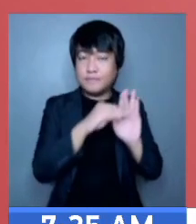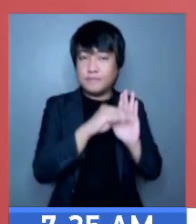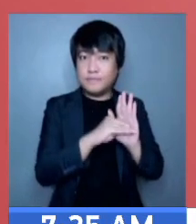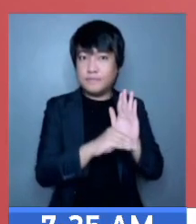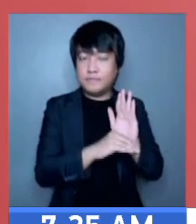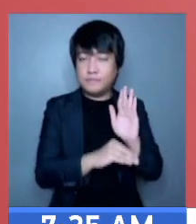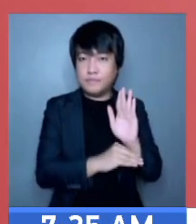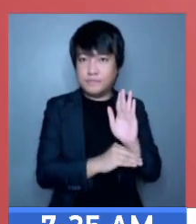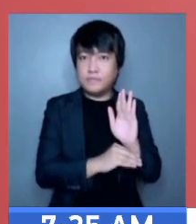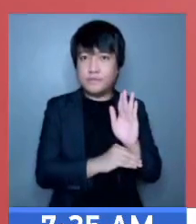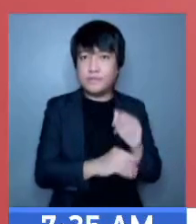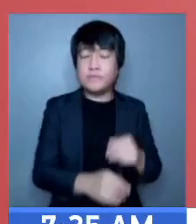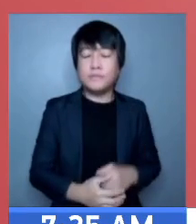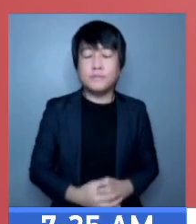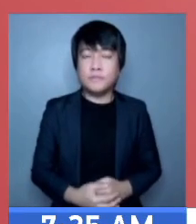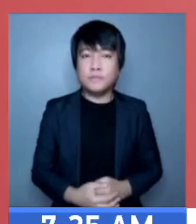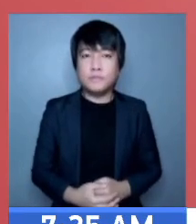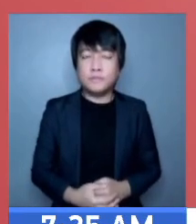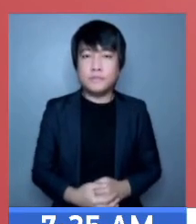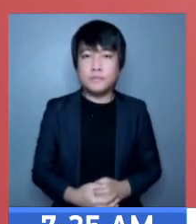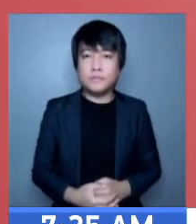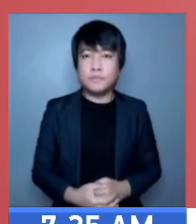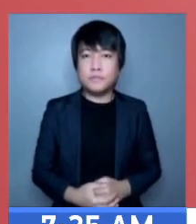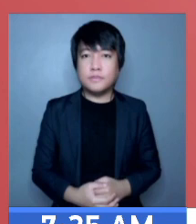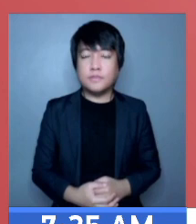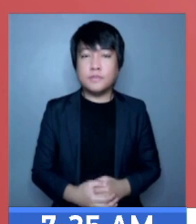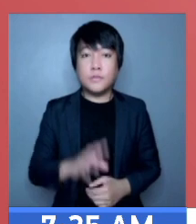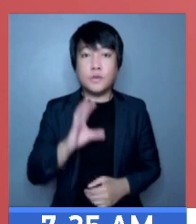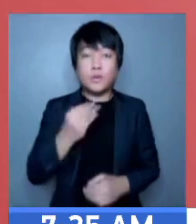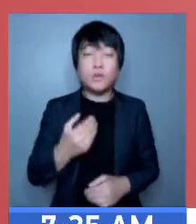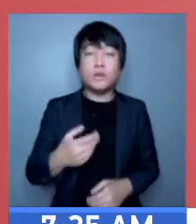83.90% rating. Ayon sa Professional Regulation Commission,